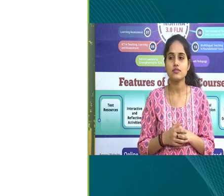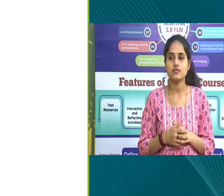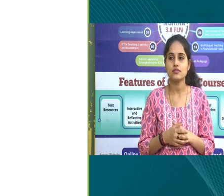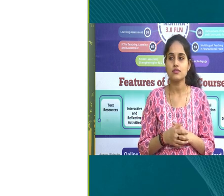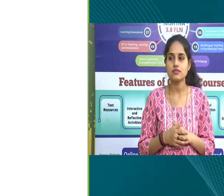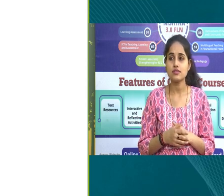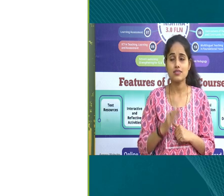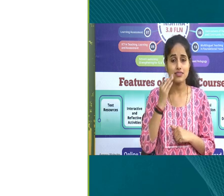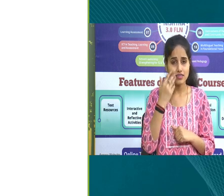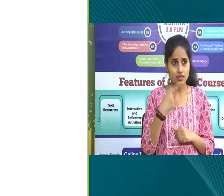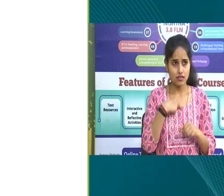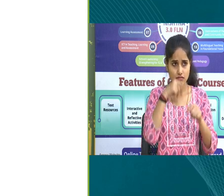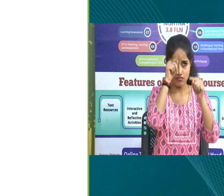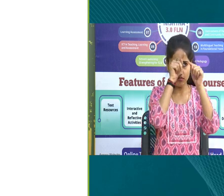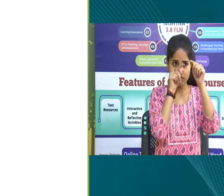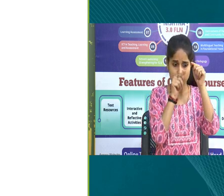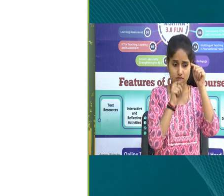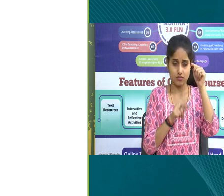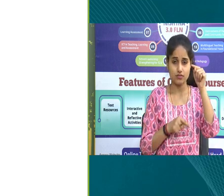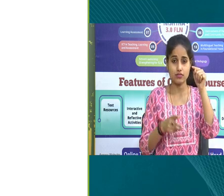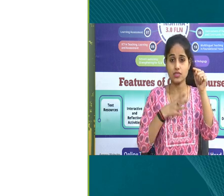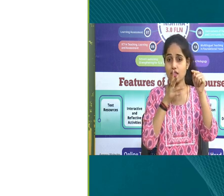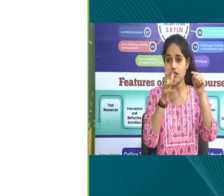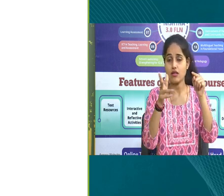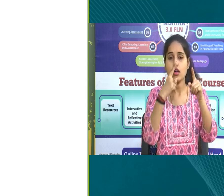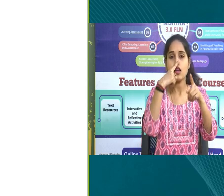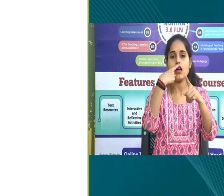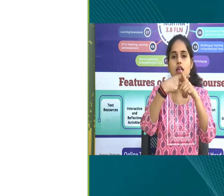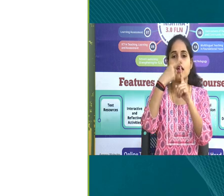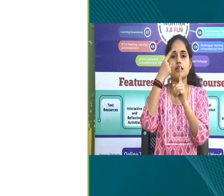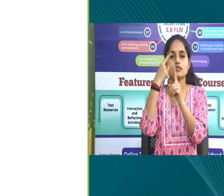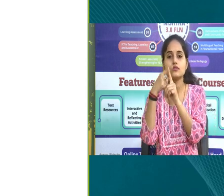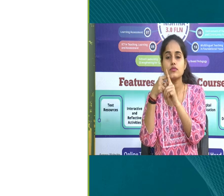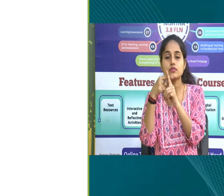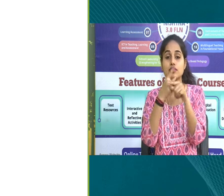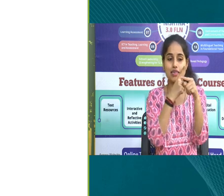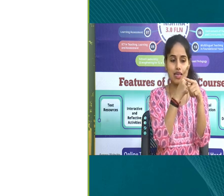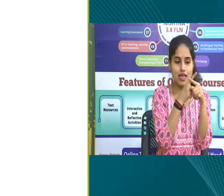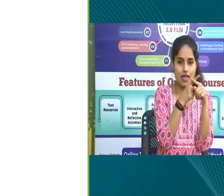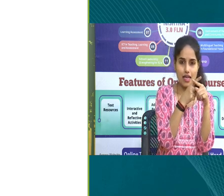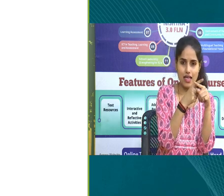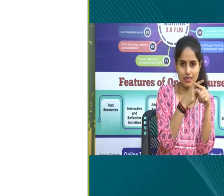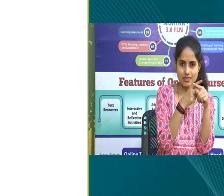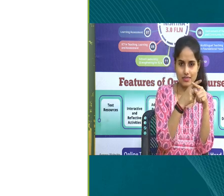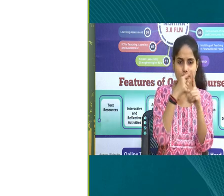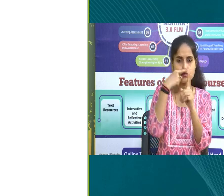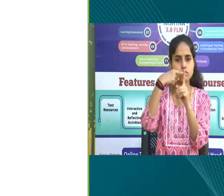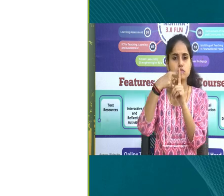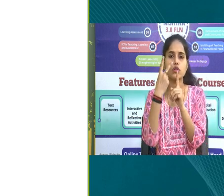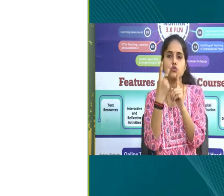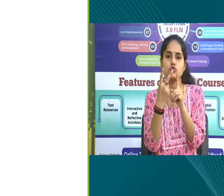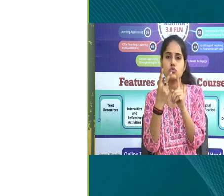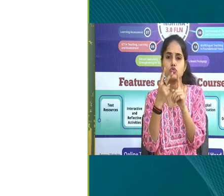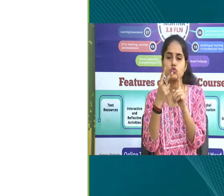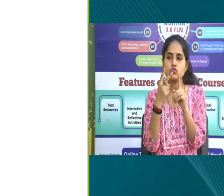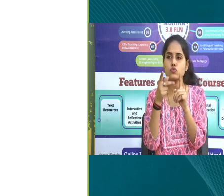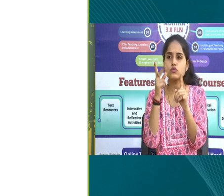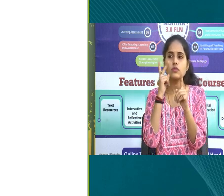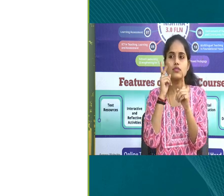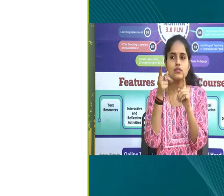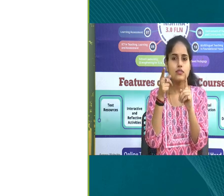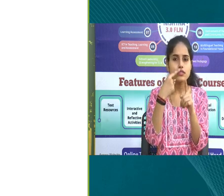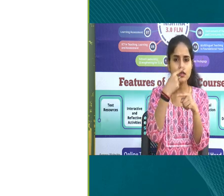बात कर रहे द जैसे मैंने आपको कहा था एक्स + 2 एंड एक्स - 2 ये नंबर लाइन पे मैंने प्लेस